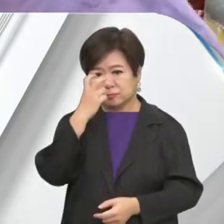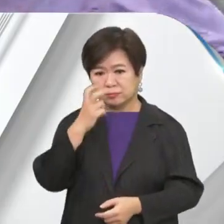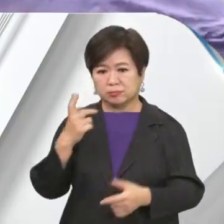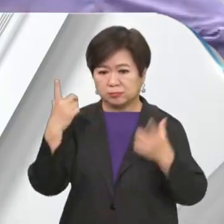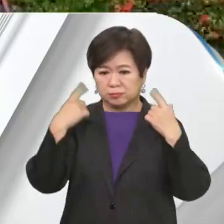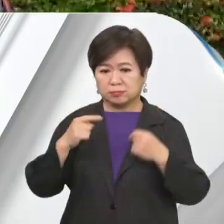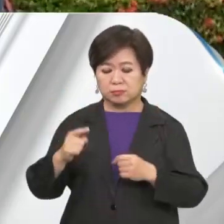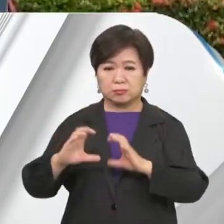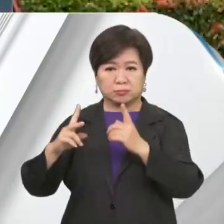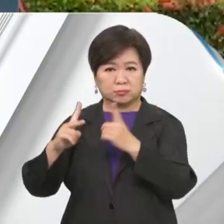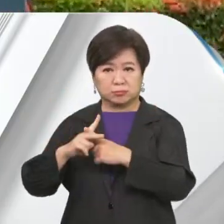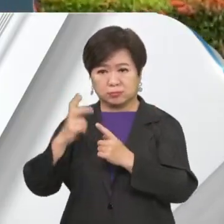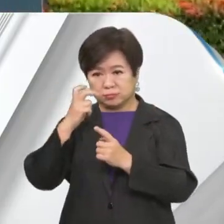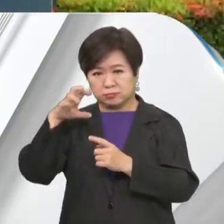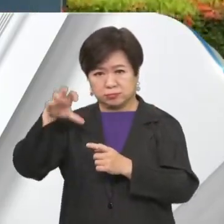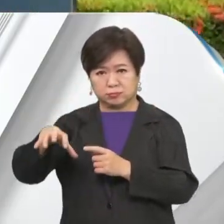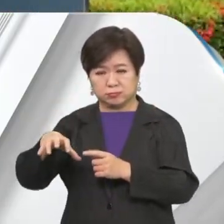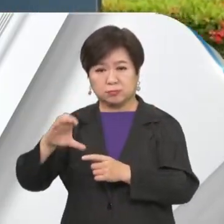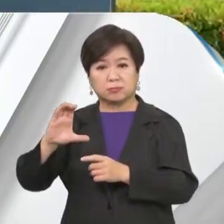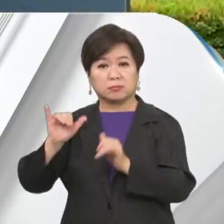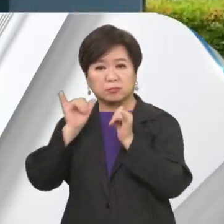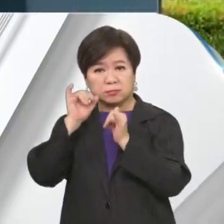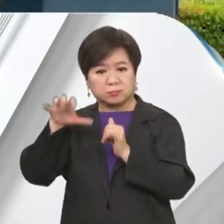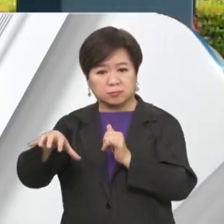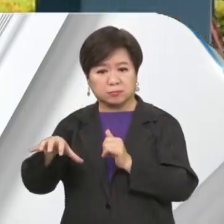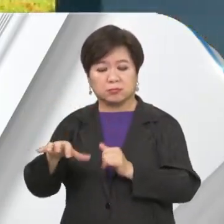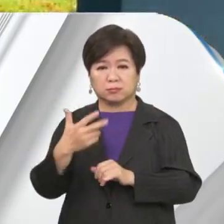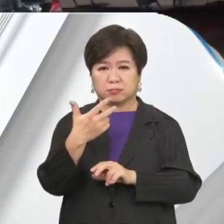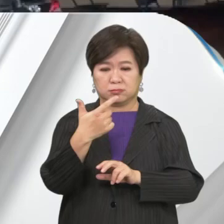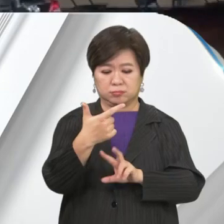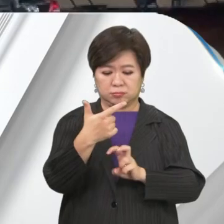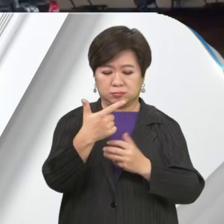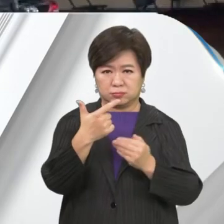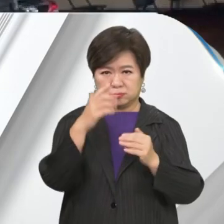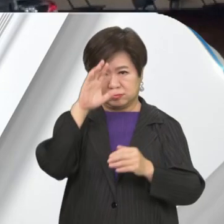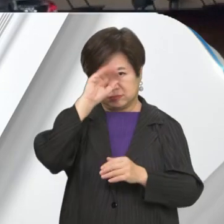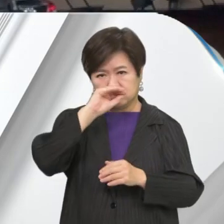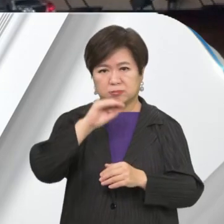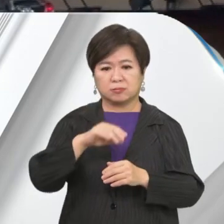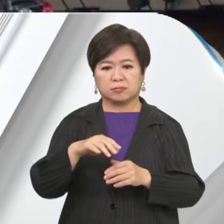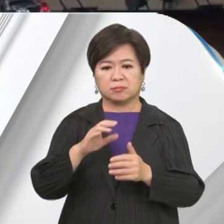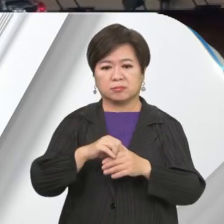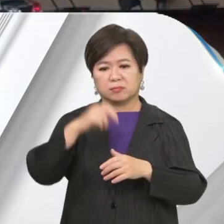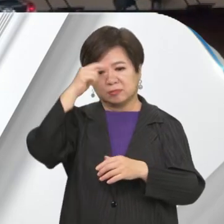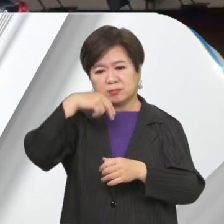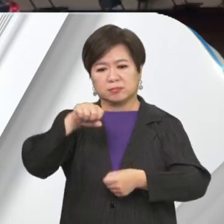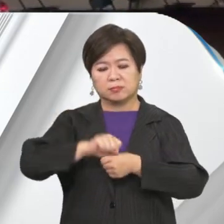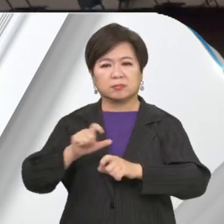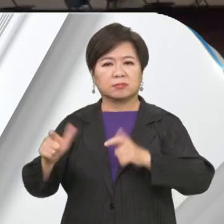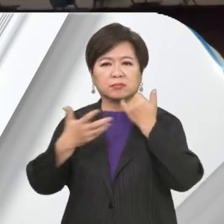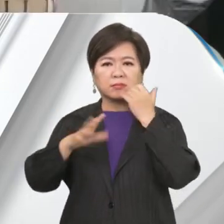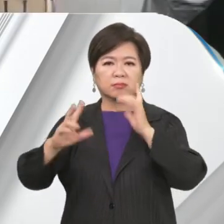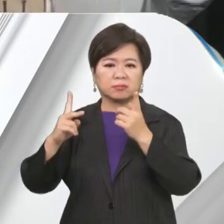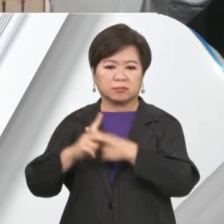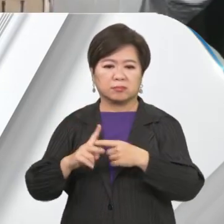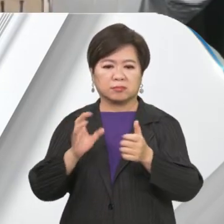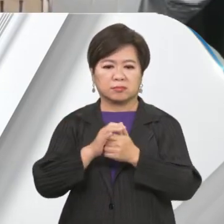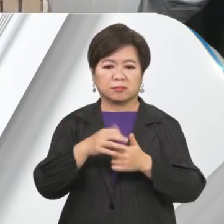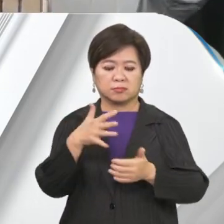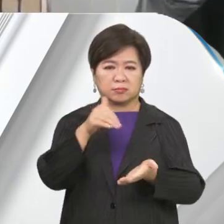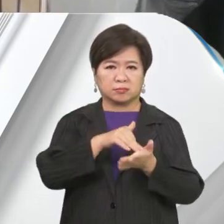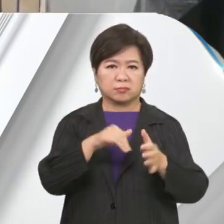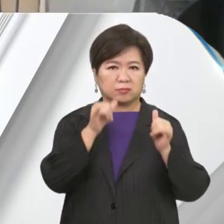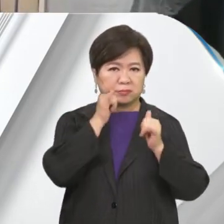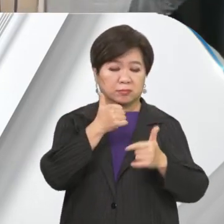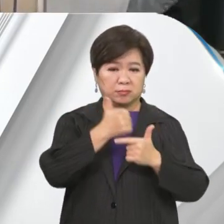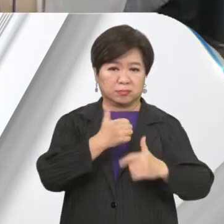的帮了骨手体检站以外，6月29号下注新增加使用东海骨手、水带了健